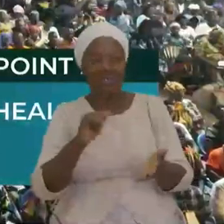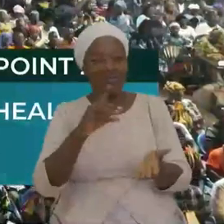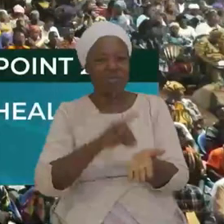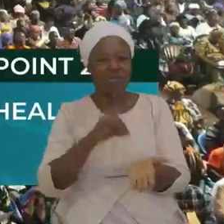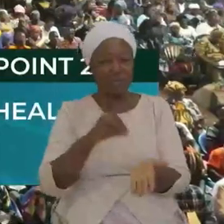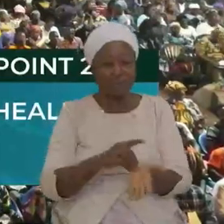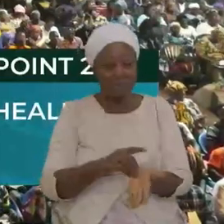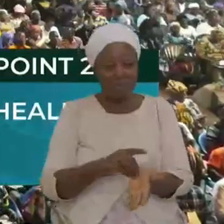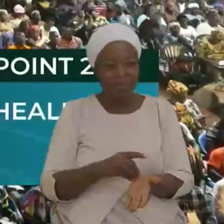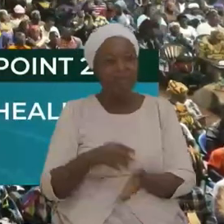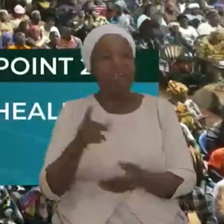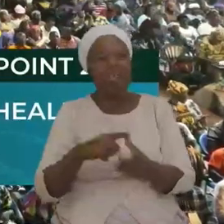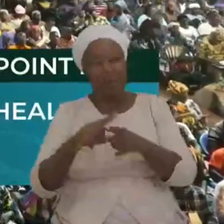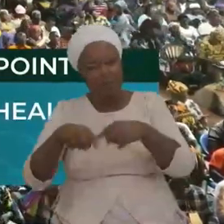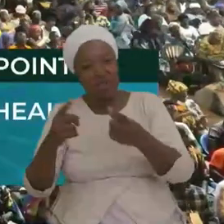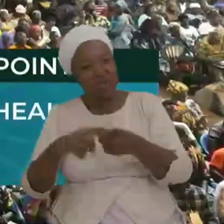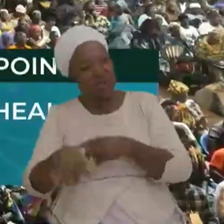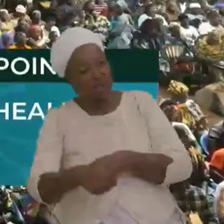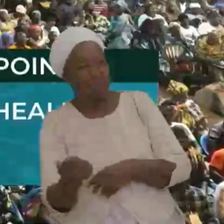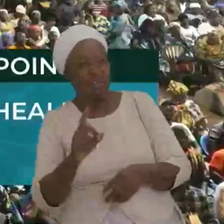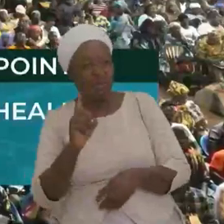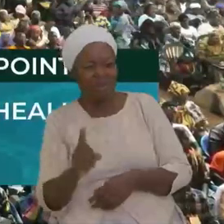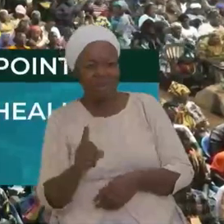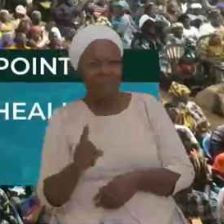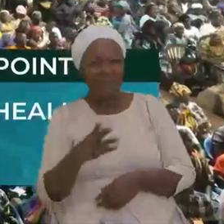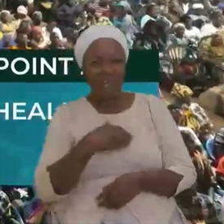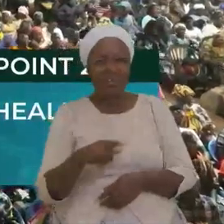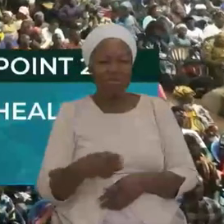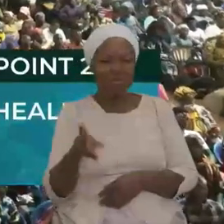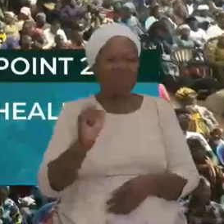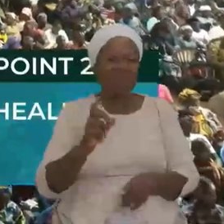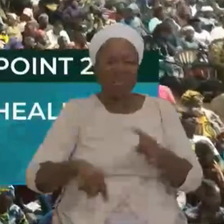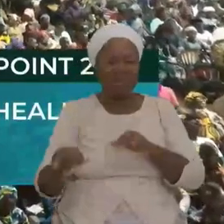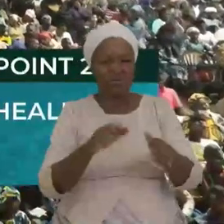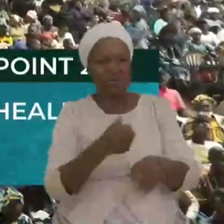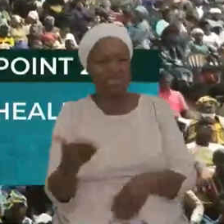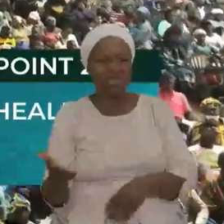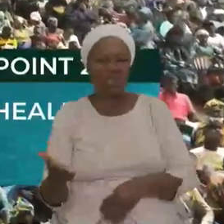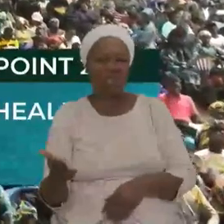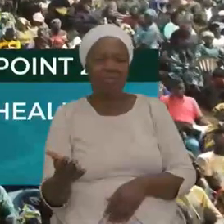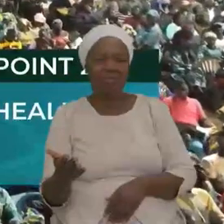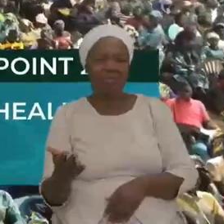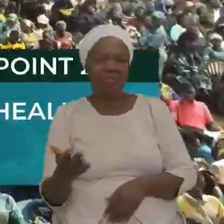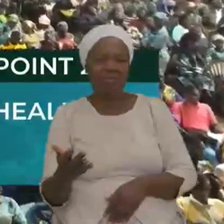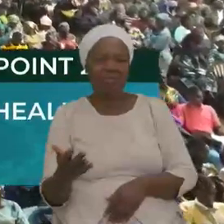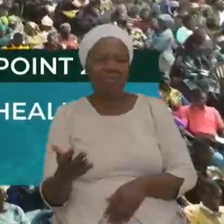médecins. Et elle est allée vers un autre. Et ceux-là n'ont pu rien faire